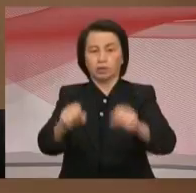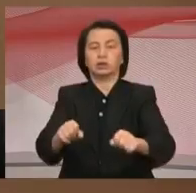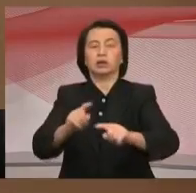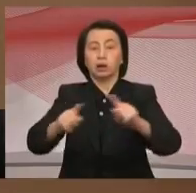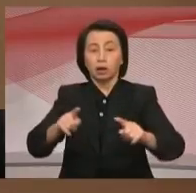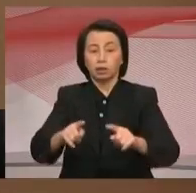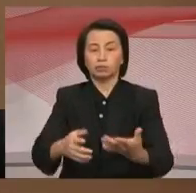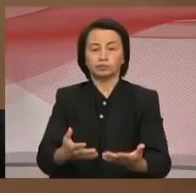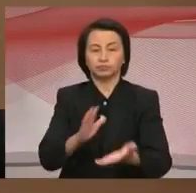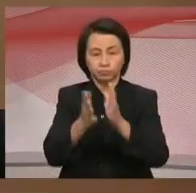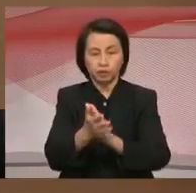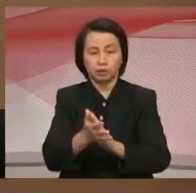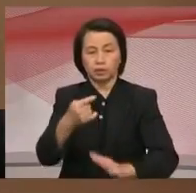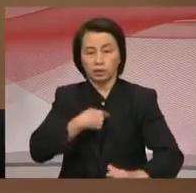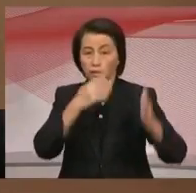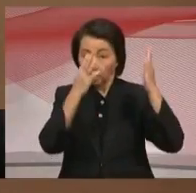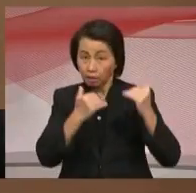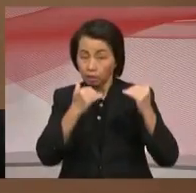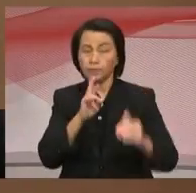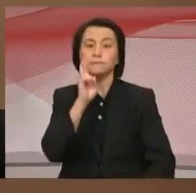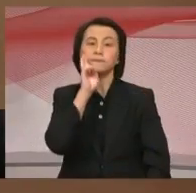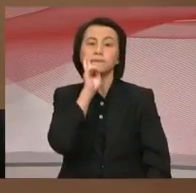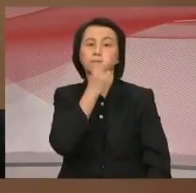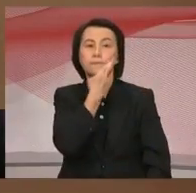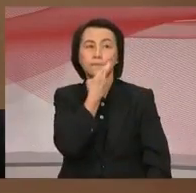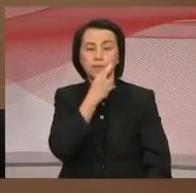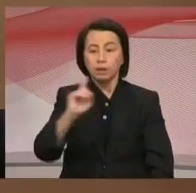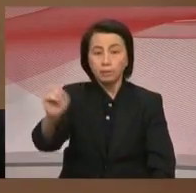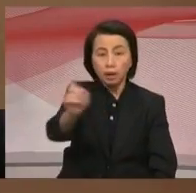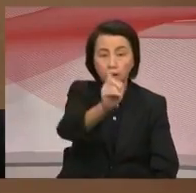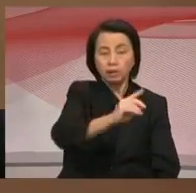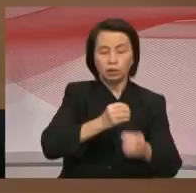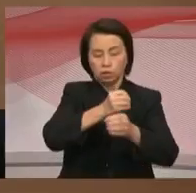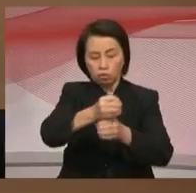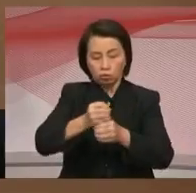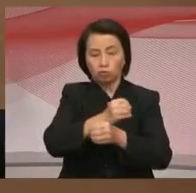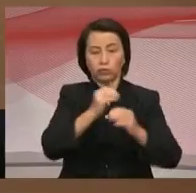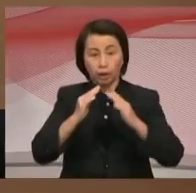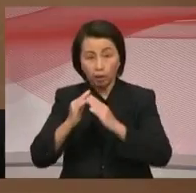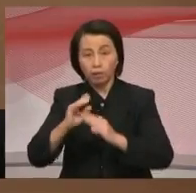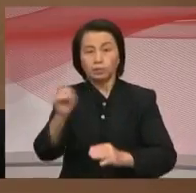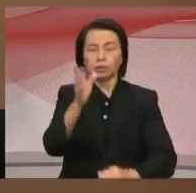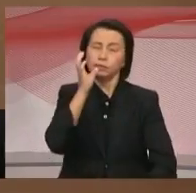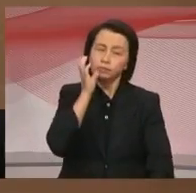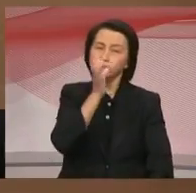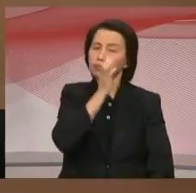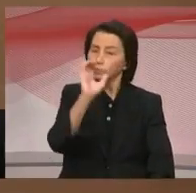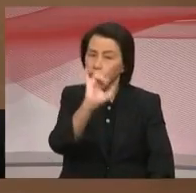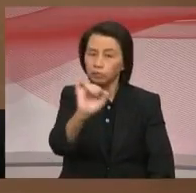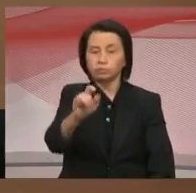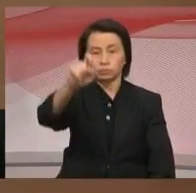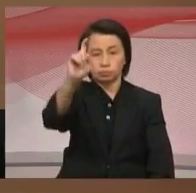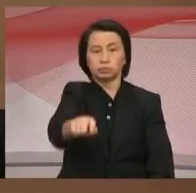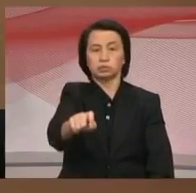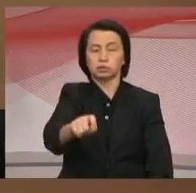tadi. Jadi saya harap restoran, mana-mana coffee house dan mana-mana kantin sekalipun